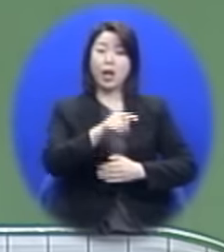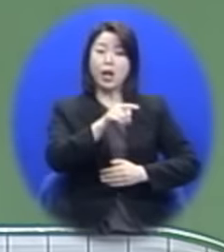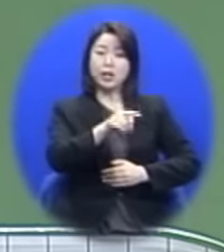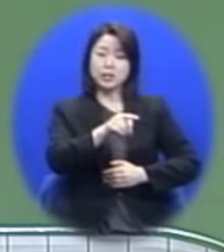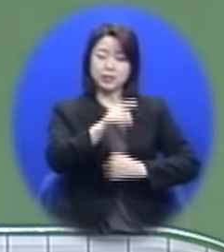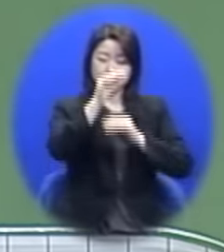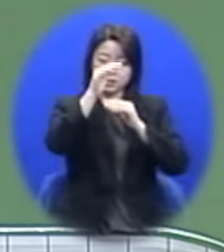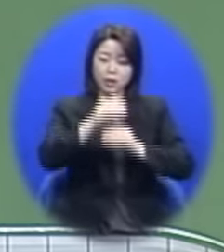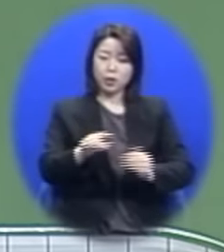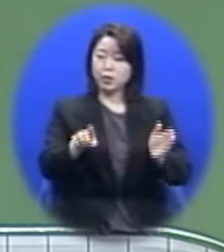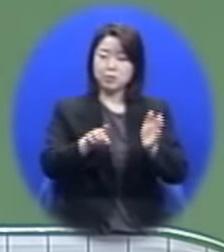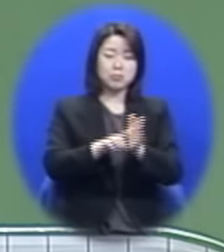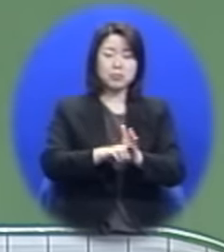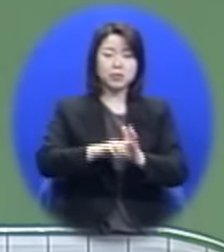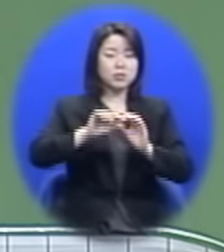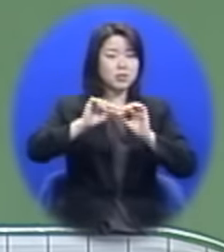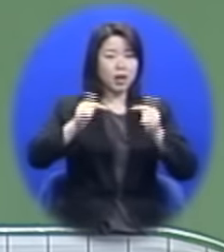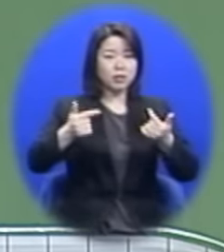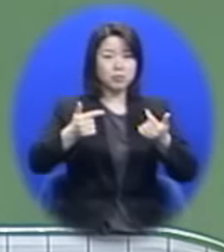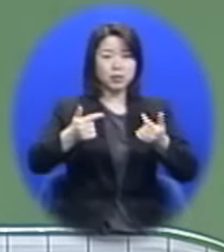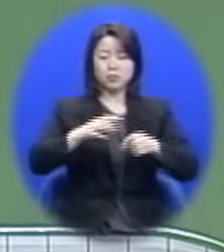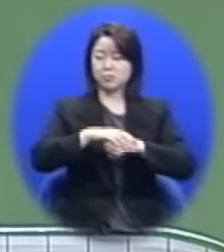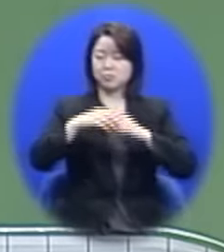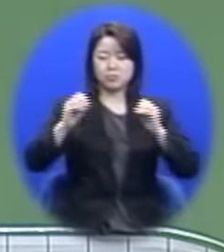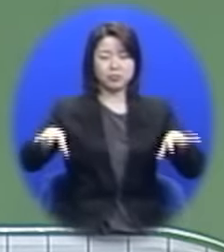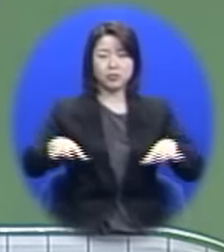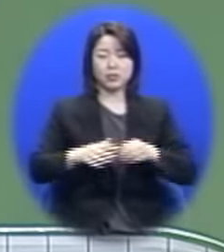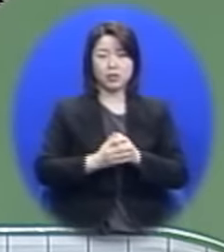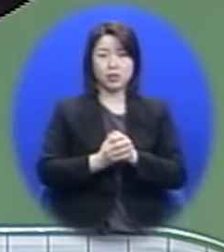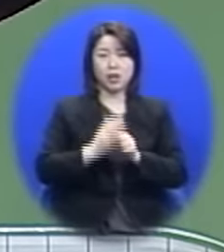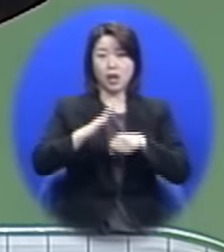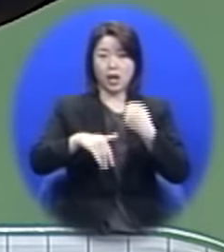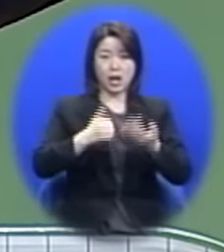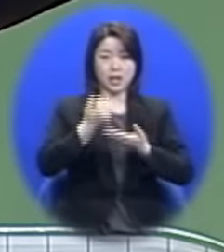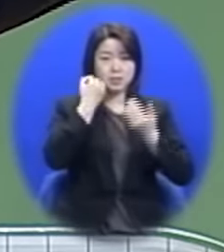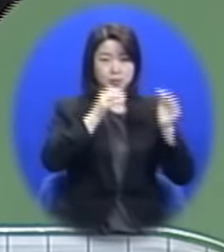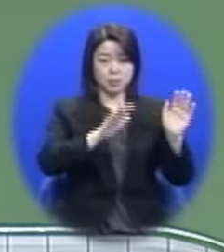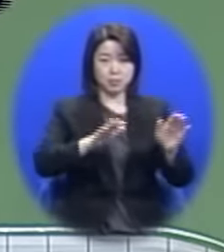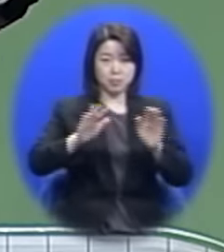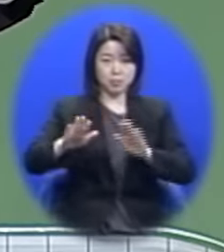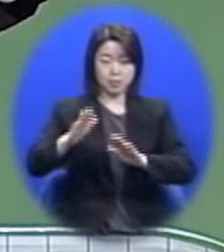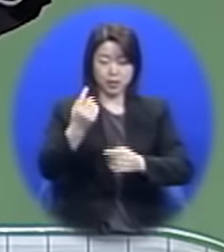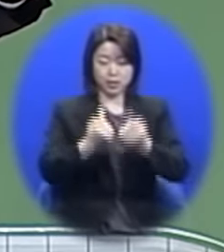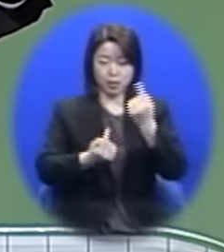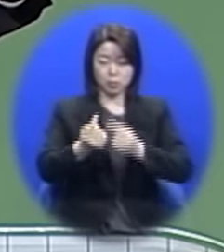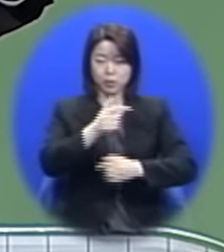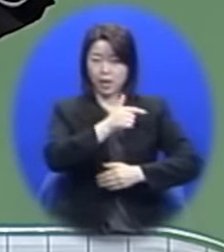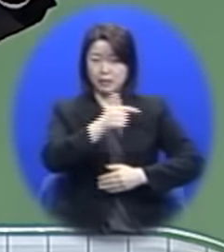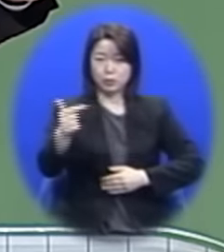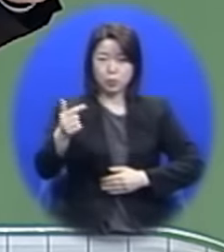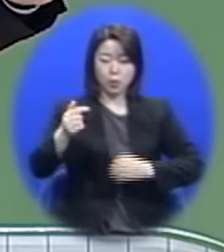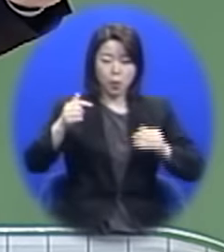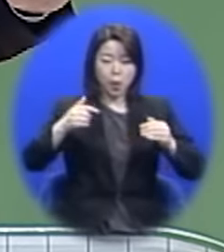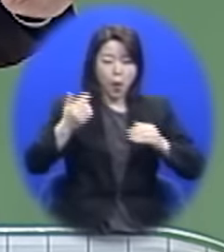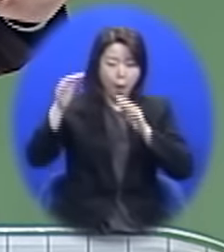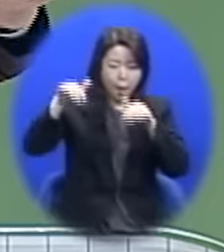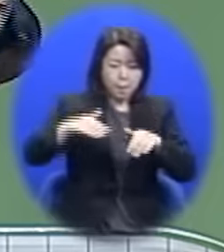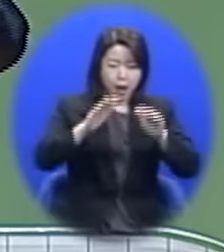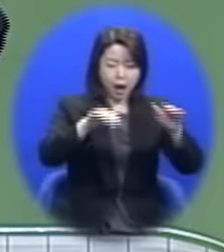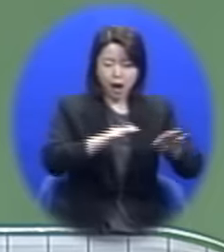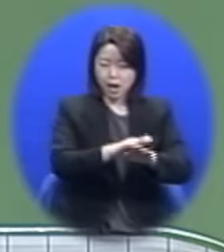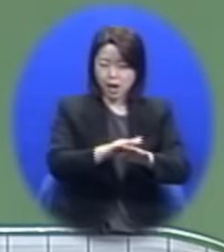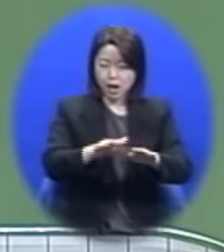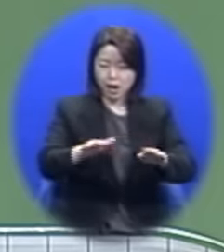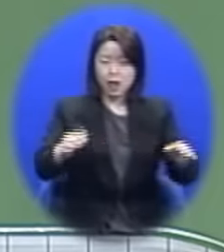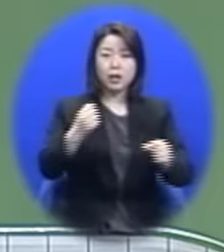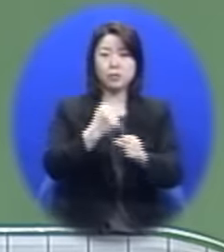믿어지지 않으면 아무 소용이 없는 거죠. 하나님은 바다보다 크시고 바다도 잔잔케 하시고